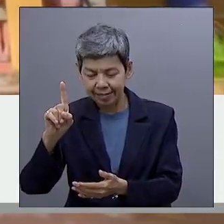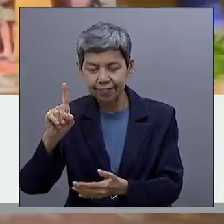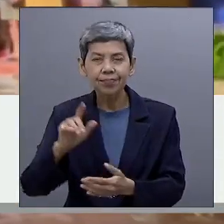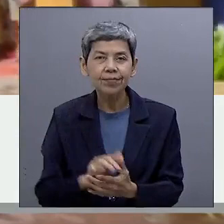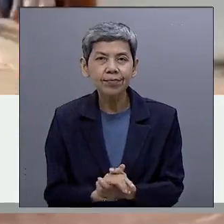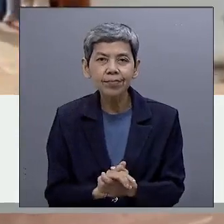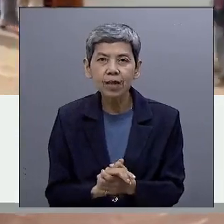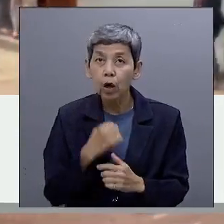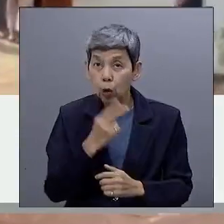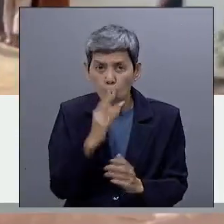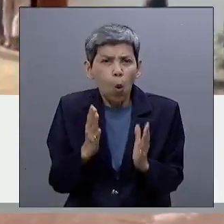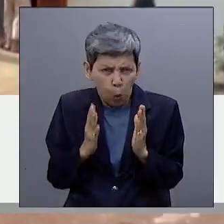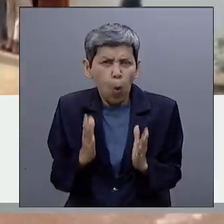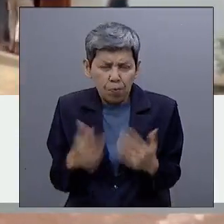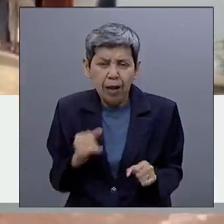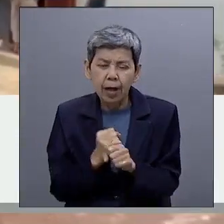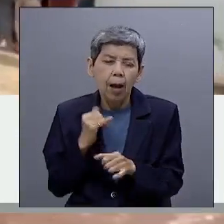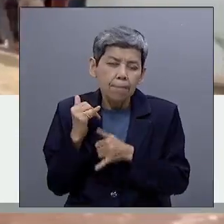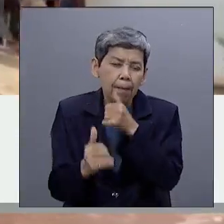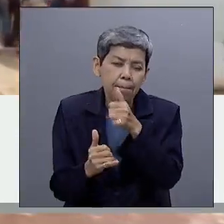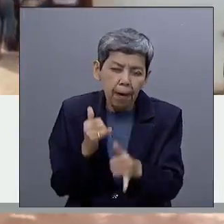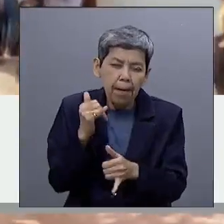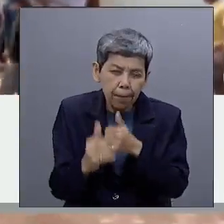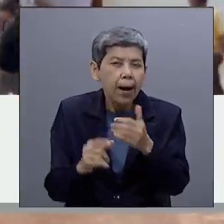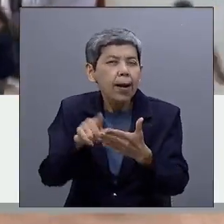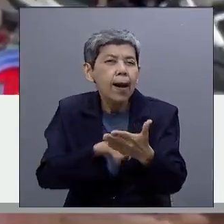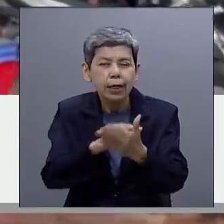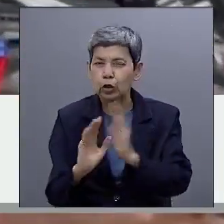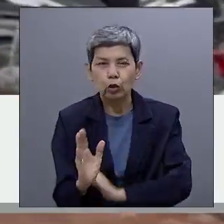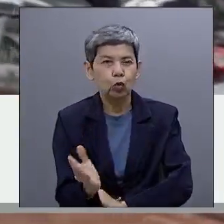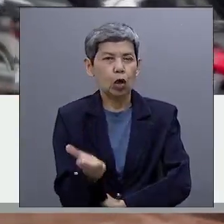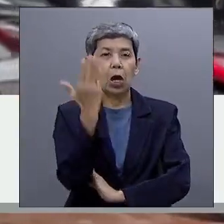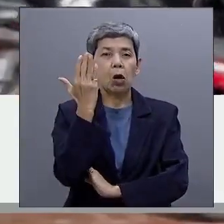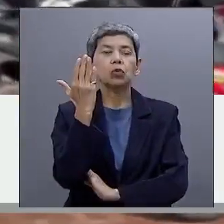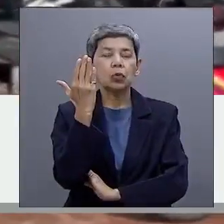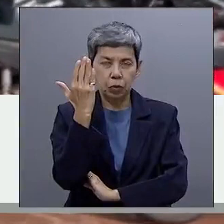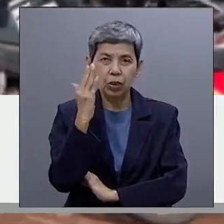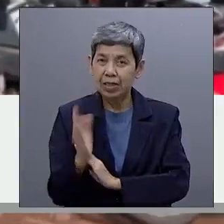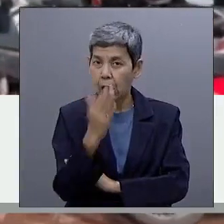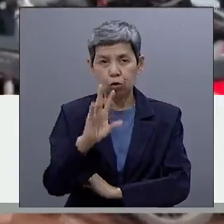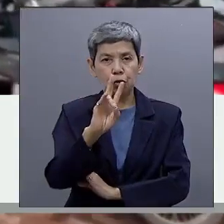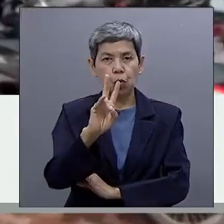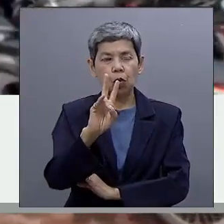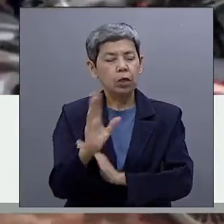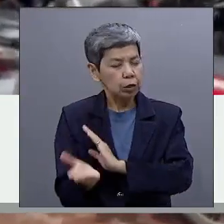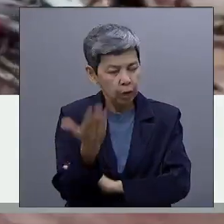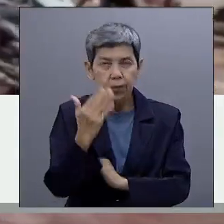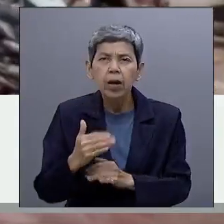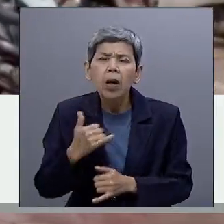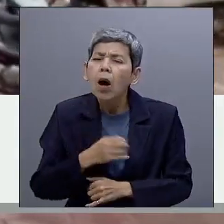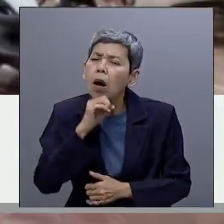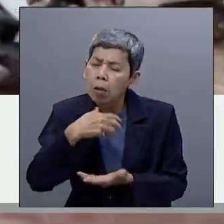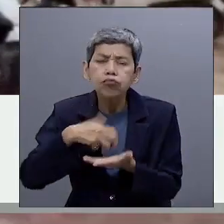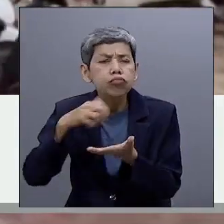บรรยากาศคึกคักนะครับชาวเสียมเรียบเขาออกไปใช้สิทธิ์การตั้งแต่ช่วงเปิดหีบ 7โมงเช้าครับส่วนใหญ่บอกว่า